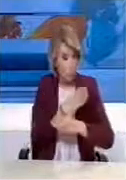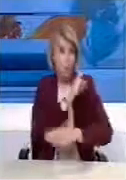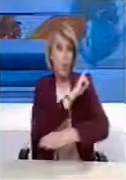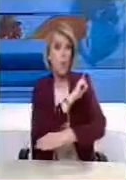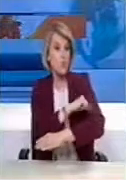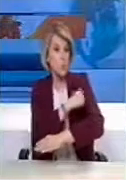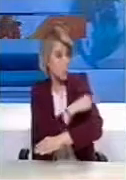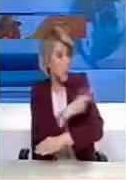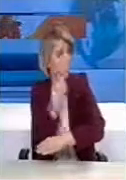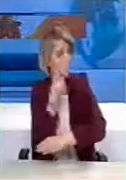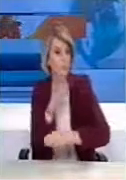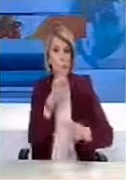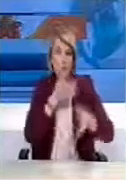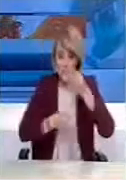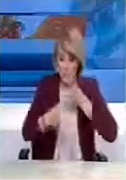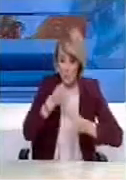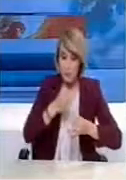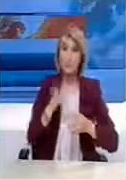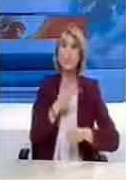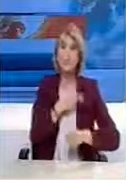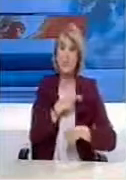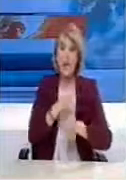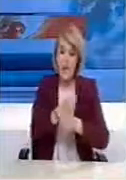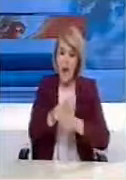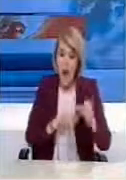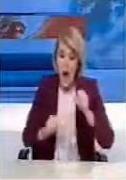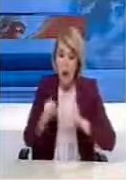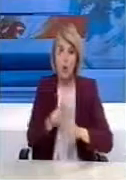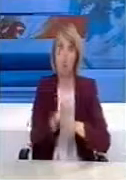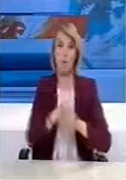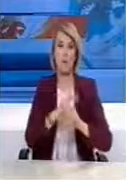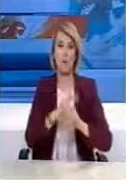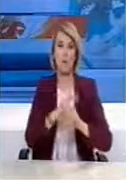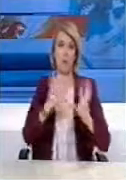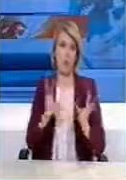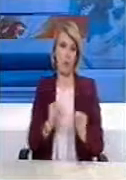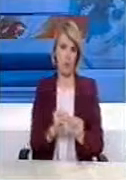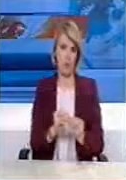μέτρα για να μην εκτεθούμε στον κορονοϊό.